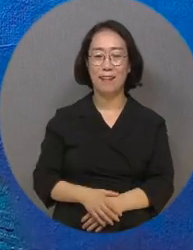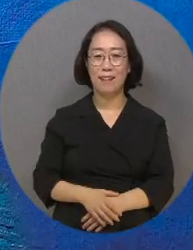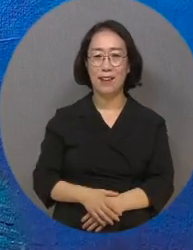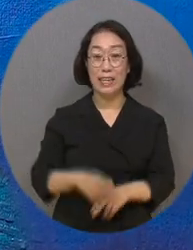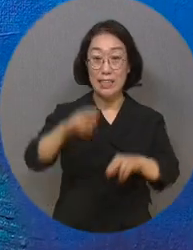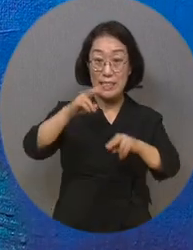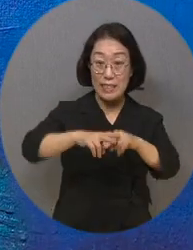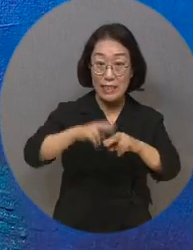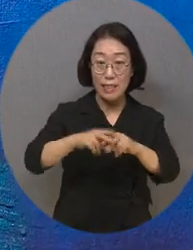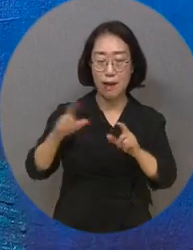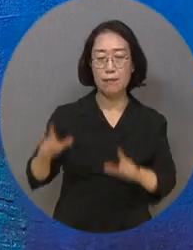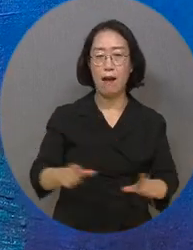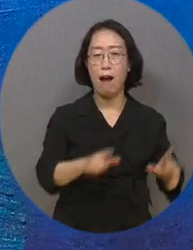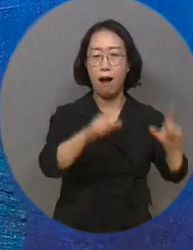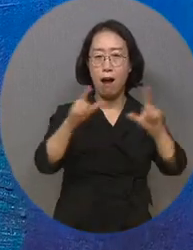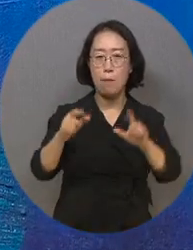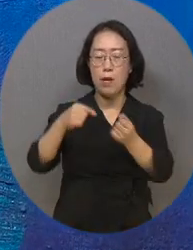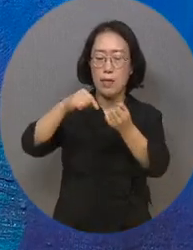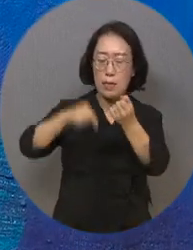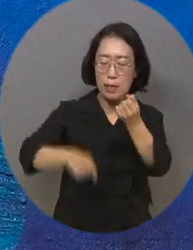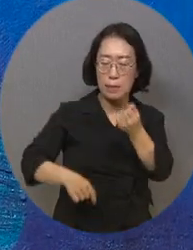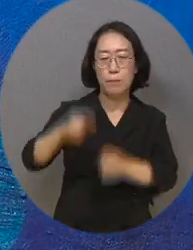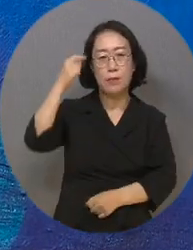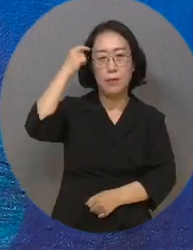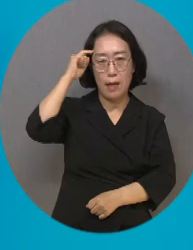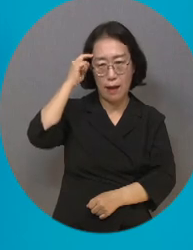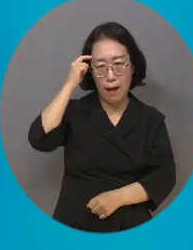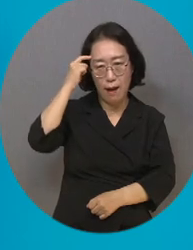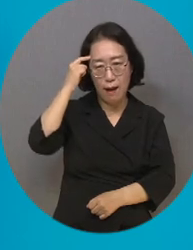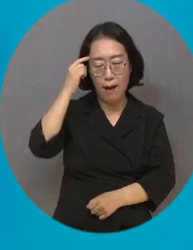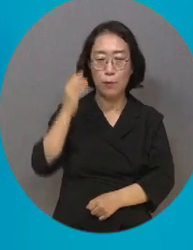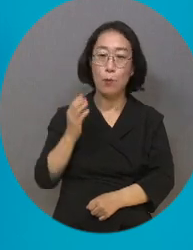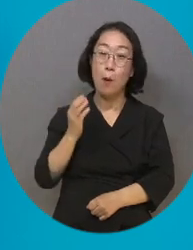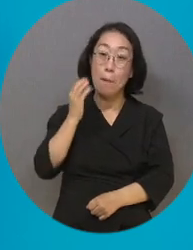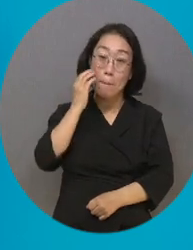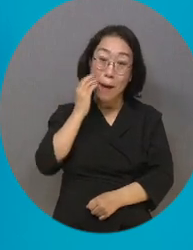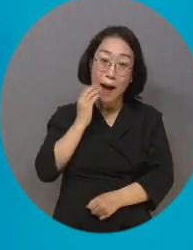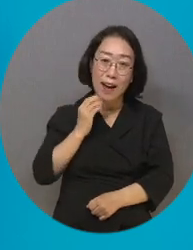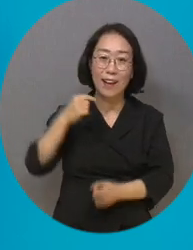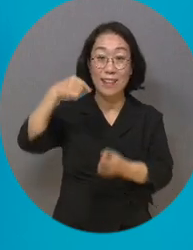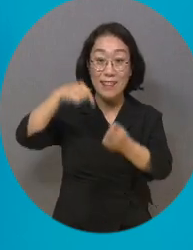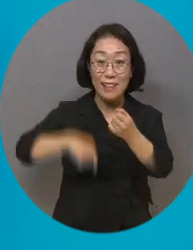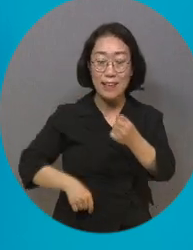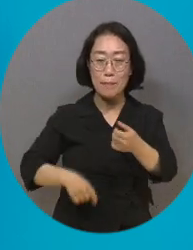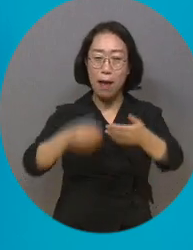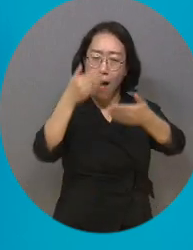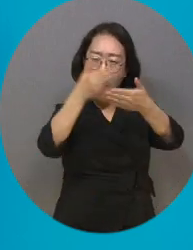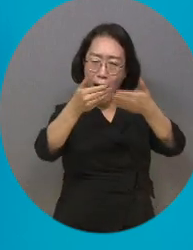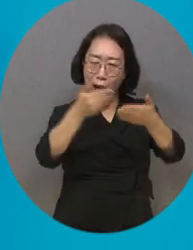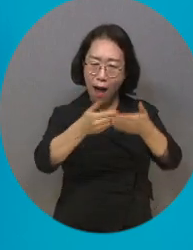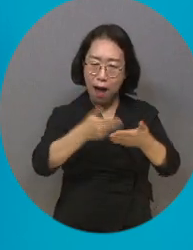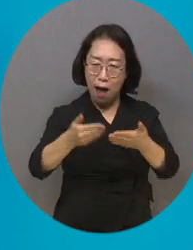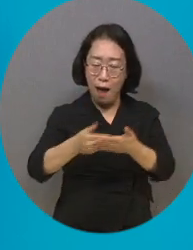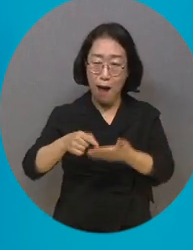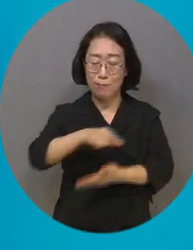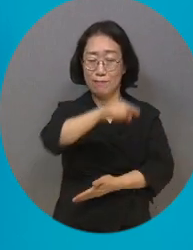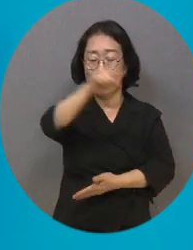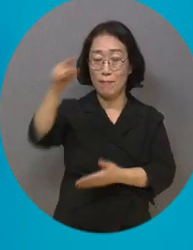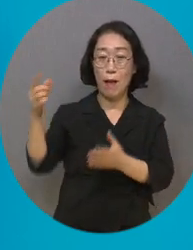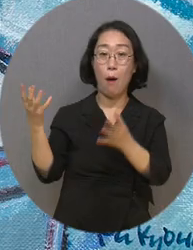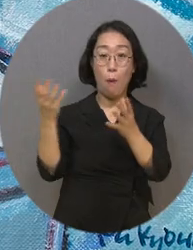의자를 통해 삶 속의 명상, 파란 속으로 들어가 반복되는 붓질로 비어있는 캔버스를